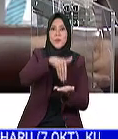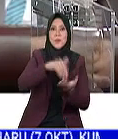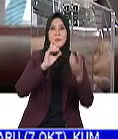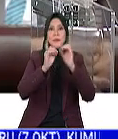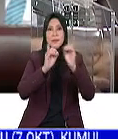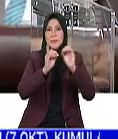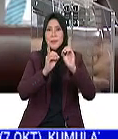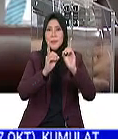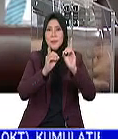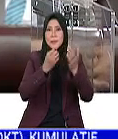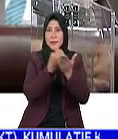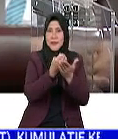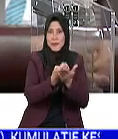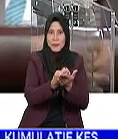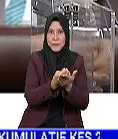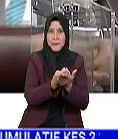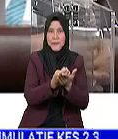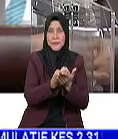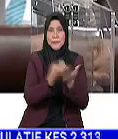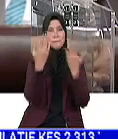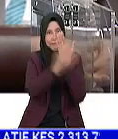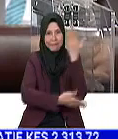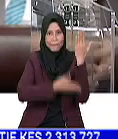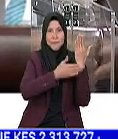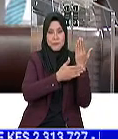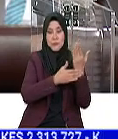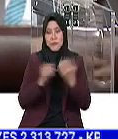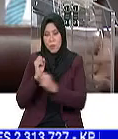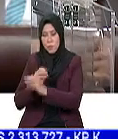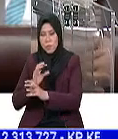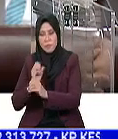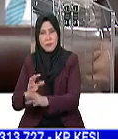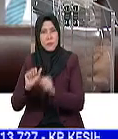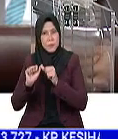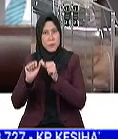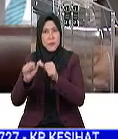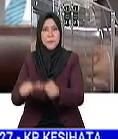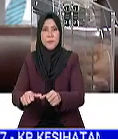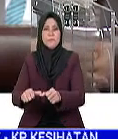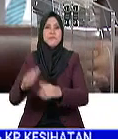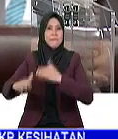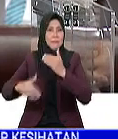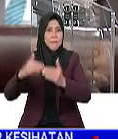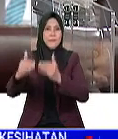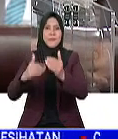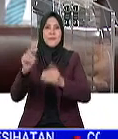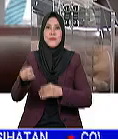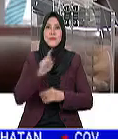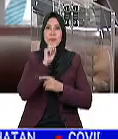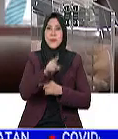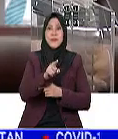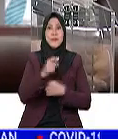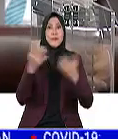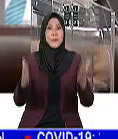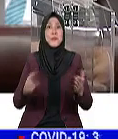digital apa ekonomi di seluruh negara jadi usai ini akan terus dipertengkarkan bagian pastikan